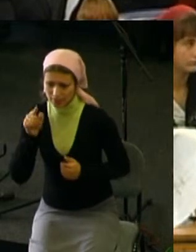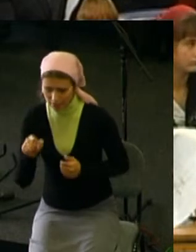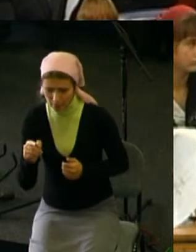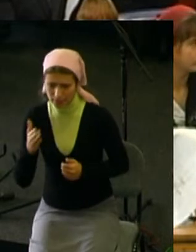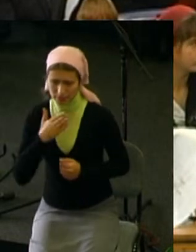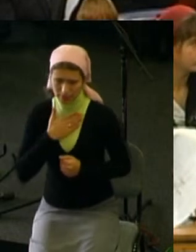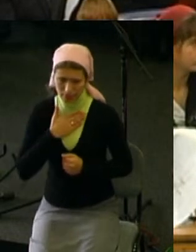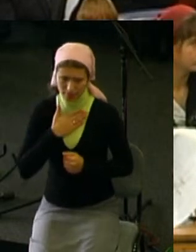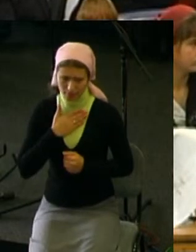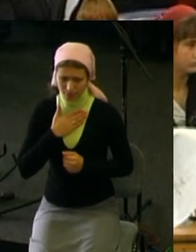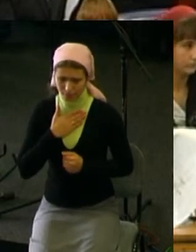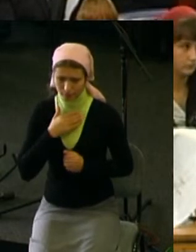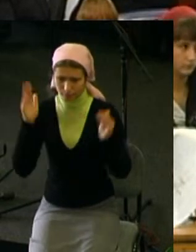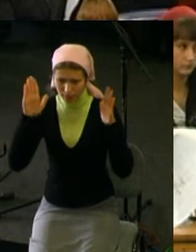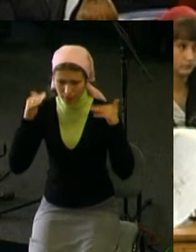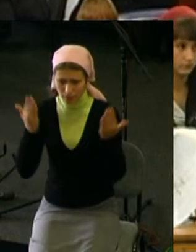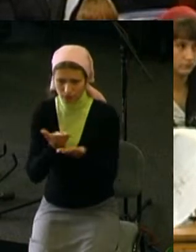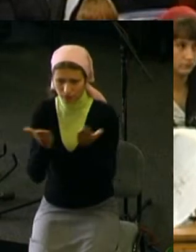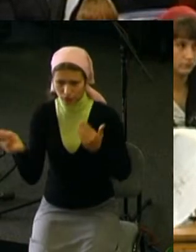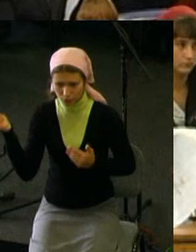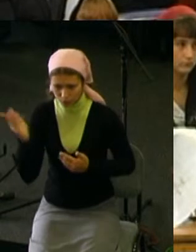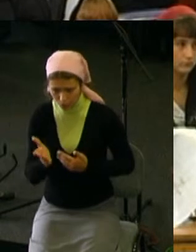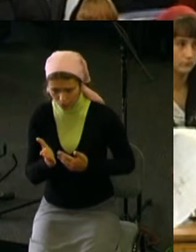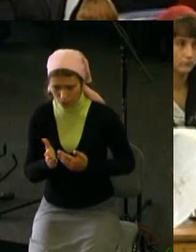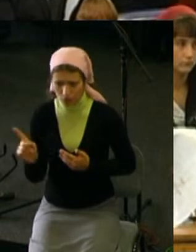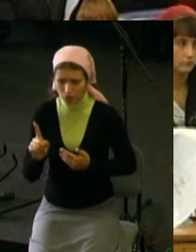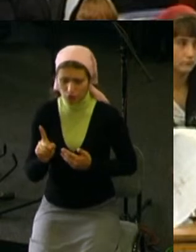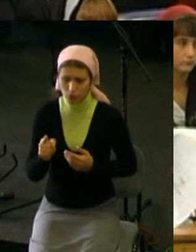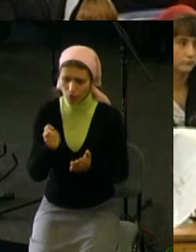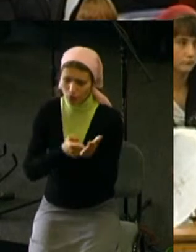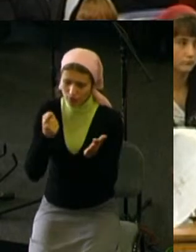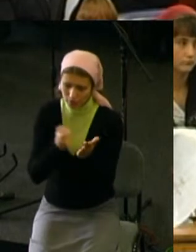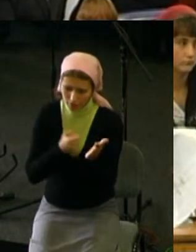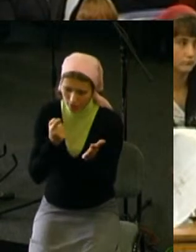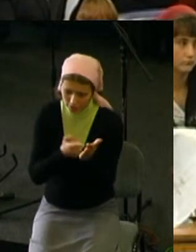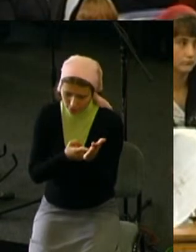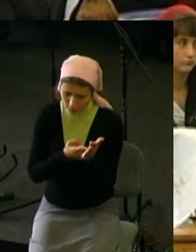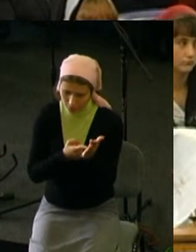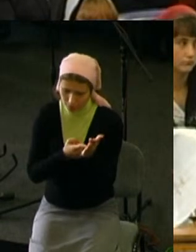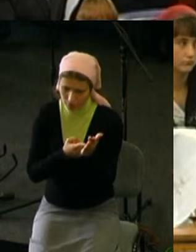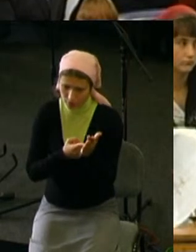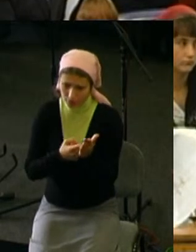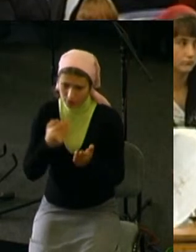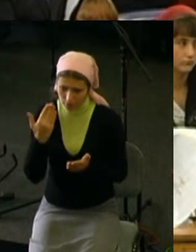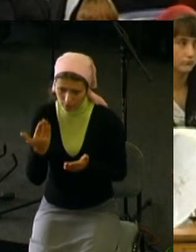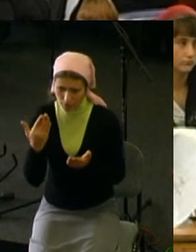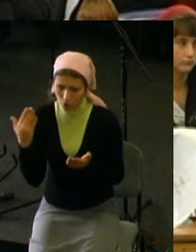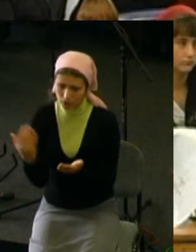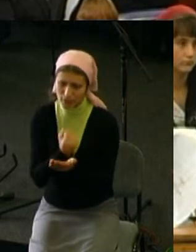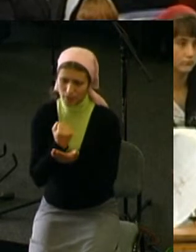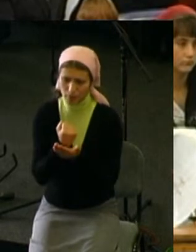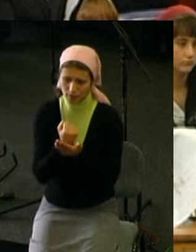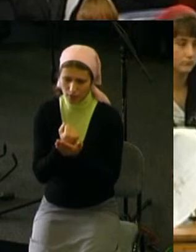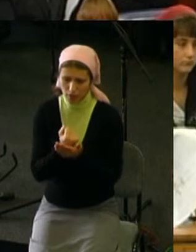за тебе І саме Слава нашому Господу щоб його ранах А ти получив